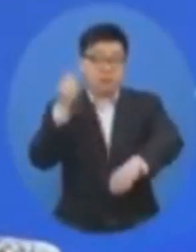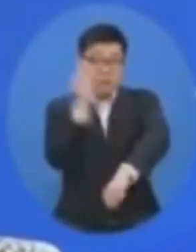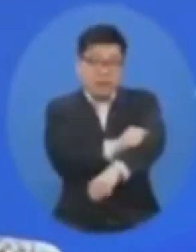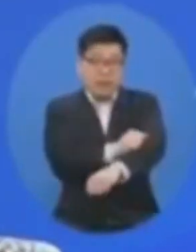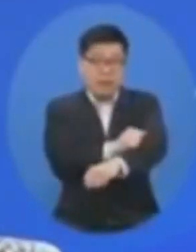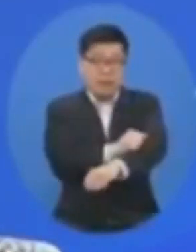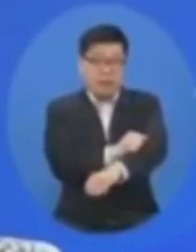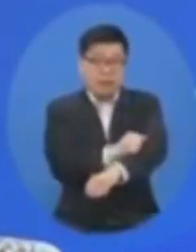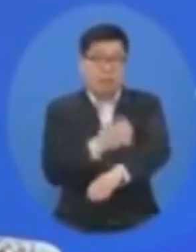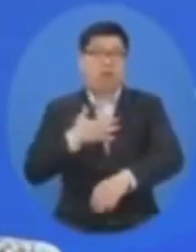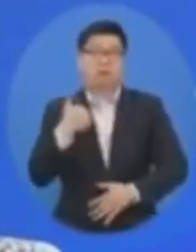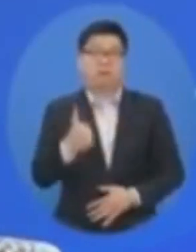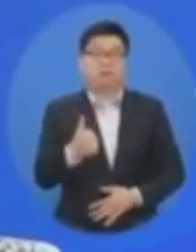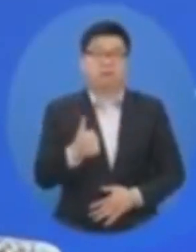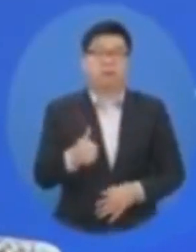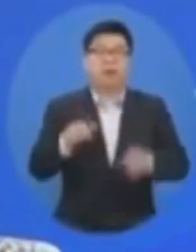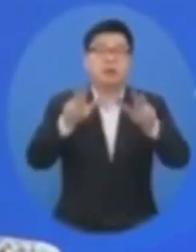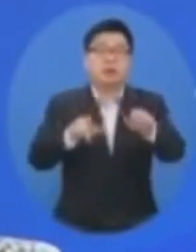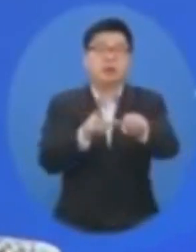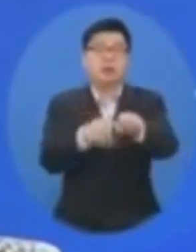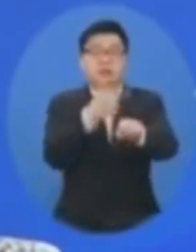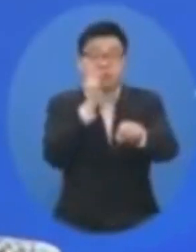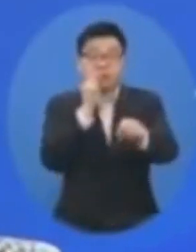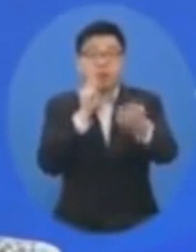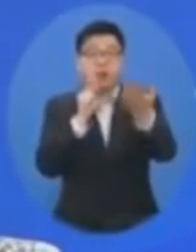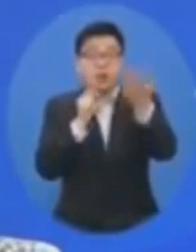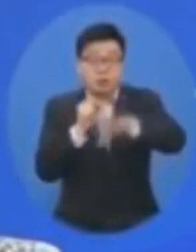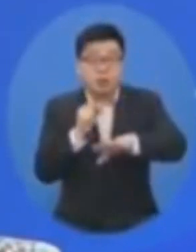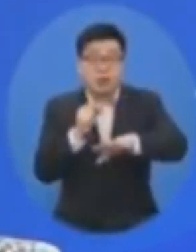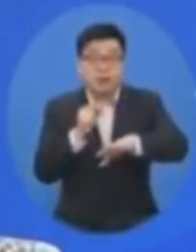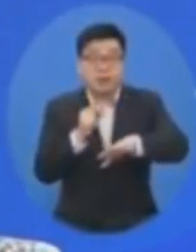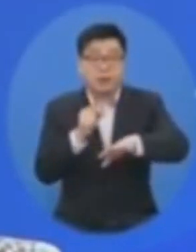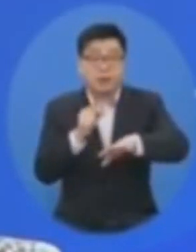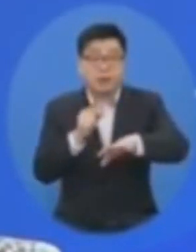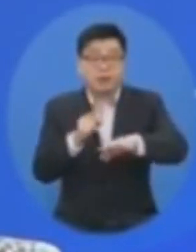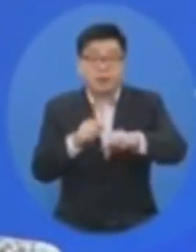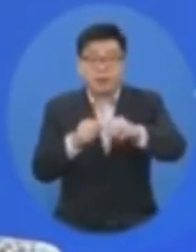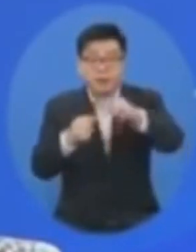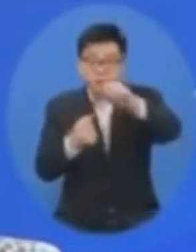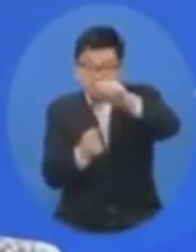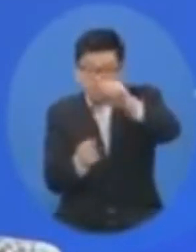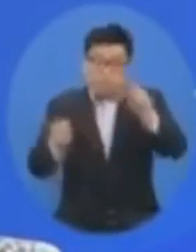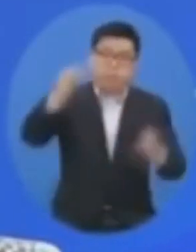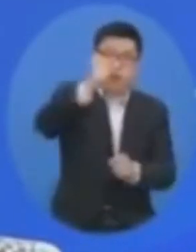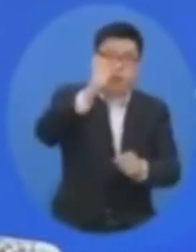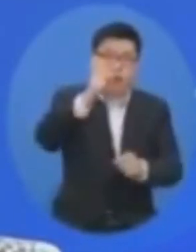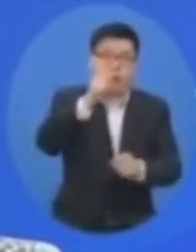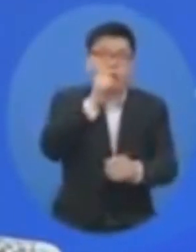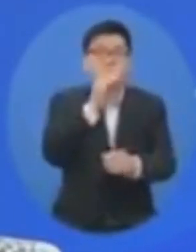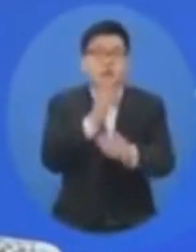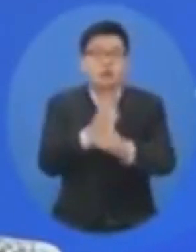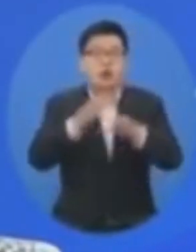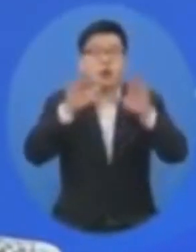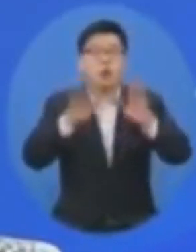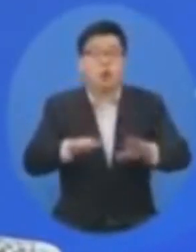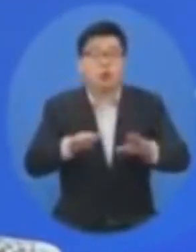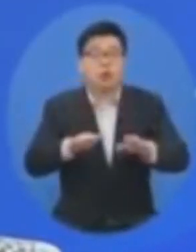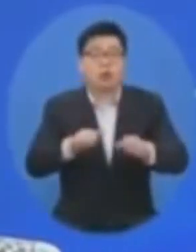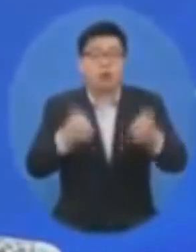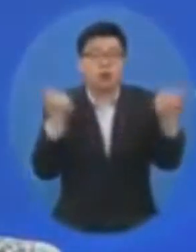없습니다. 지금 짧은 시간 내에 지금 다 뒤엎어 놨습니다. 오늘 토론 나오고 나면